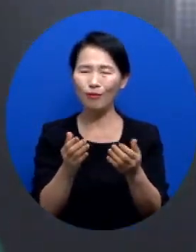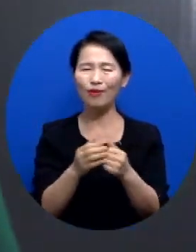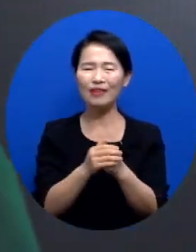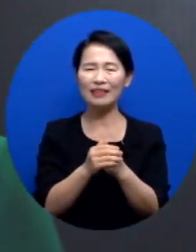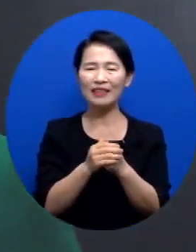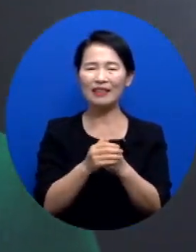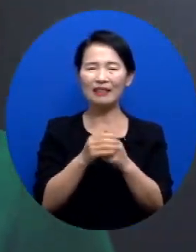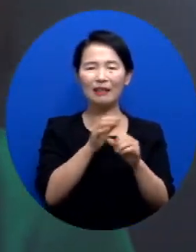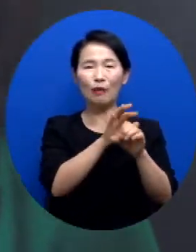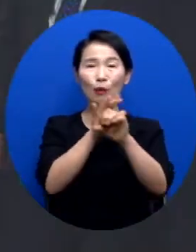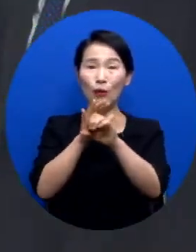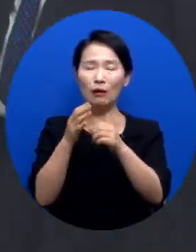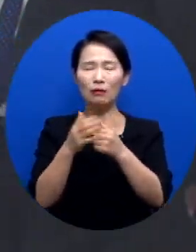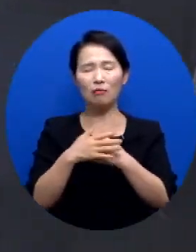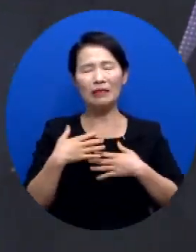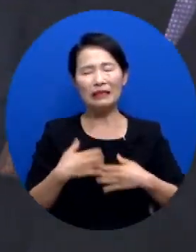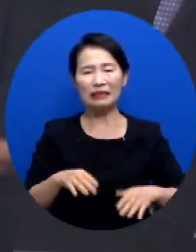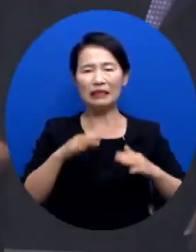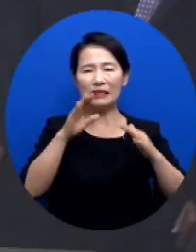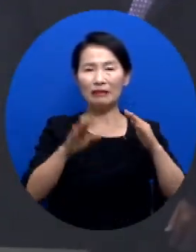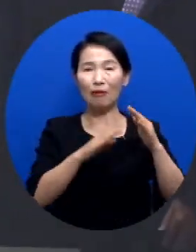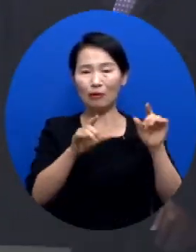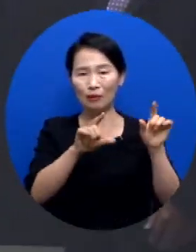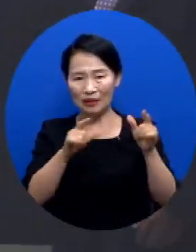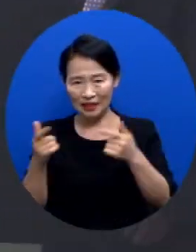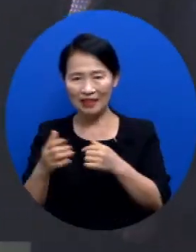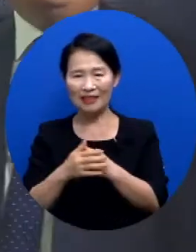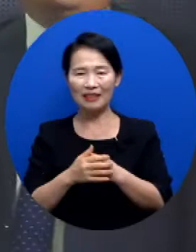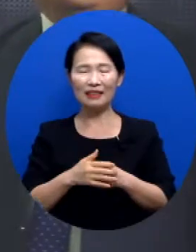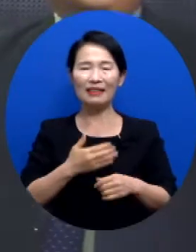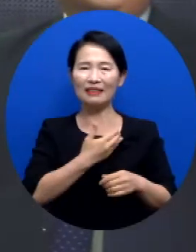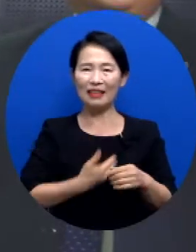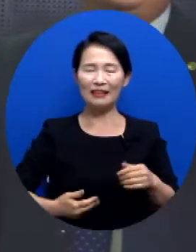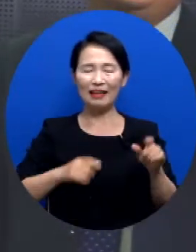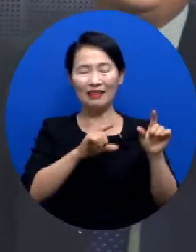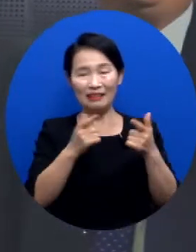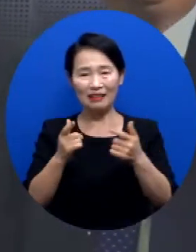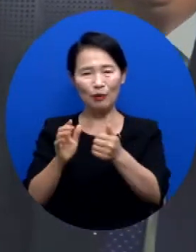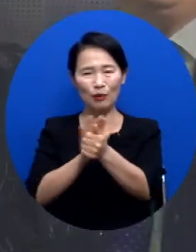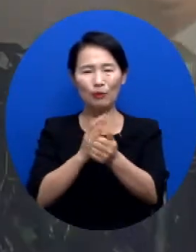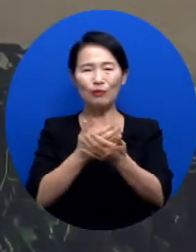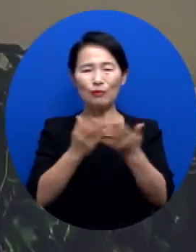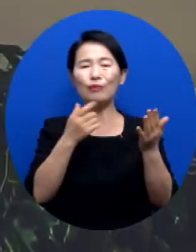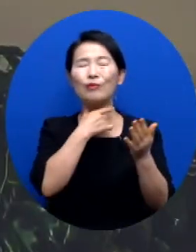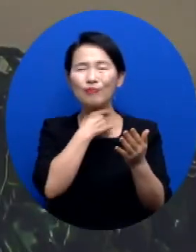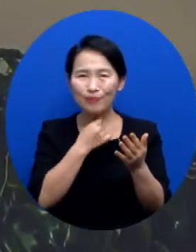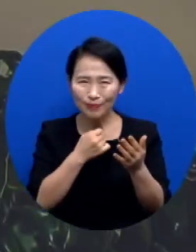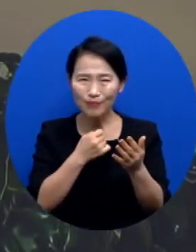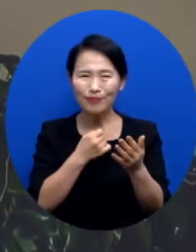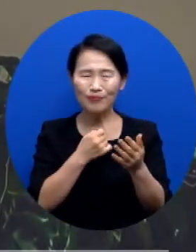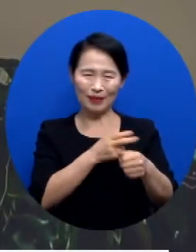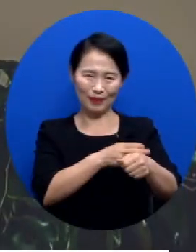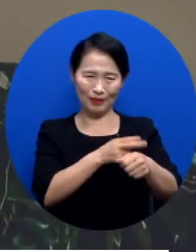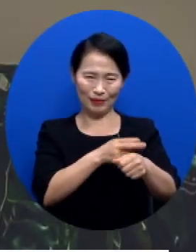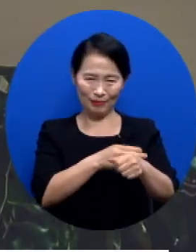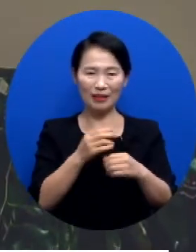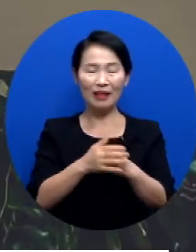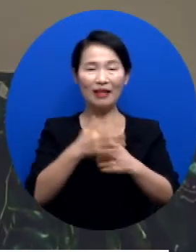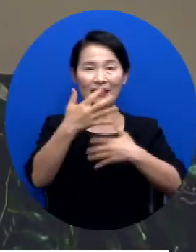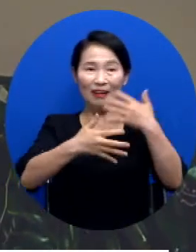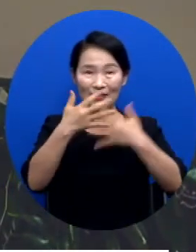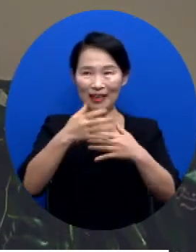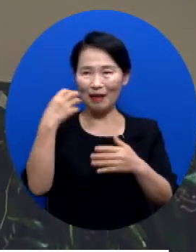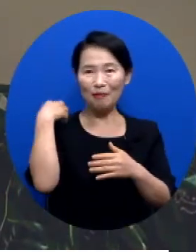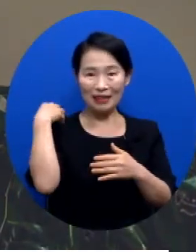코로나19로 지친 성도들, 특히 제자들에게 위로를 전하고 싶었다는 교수진들. 영상 기획과 제작을